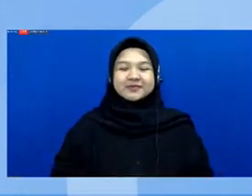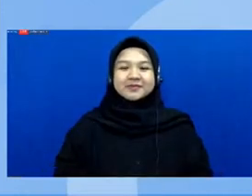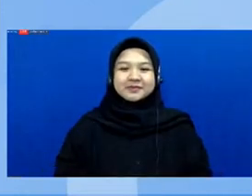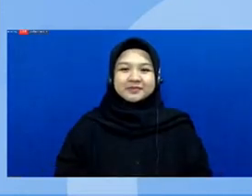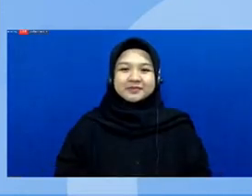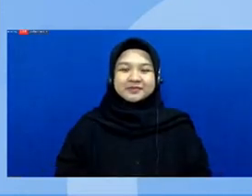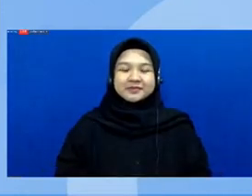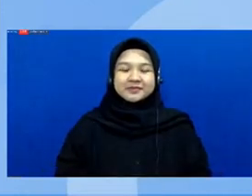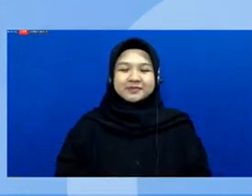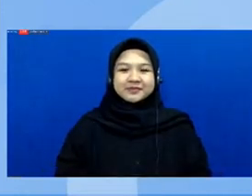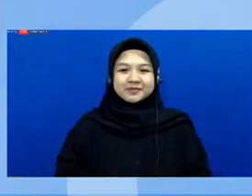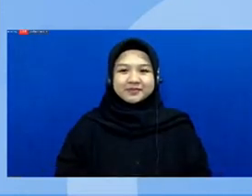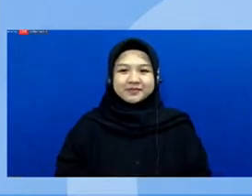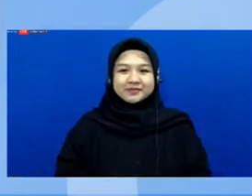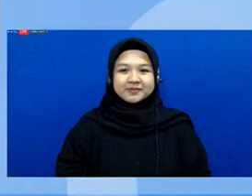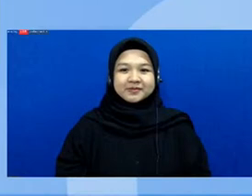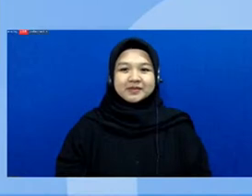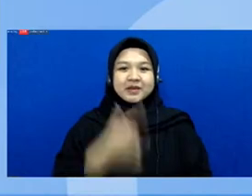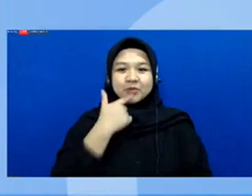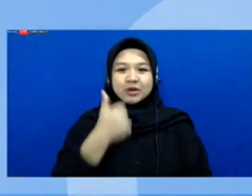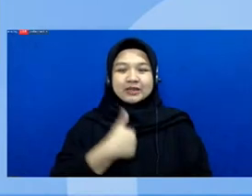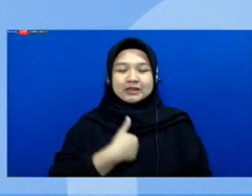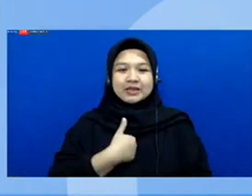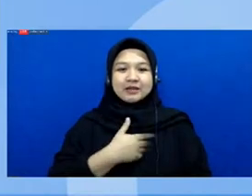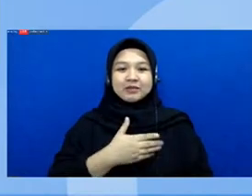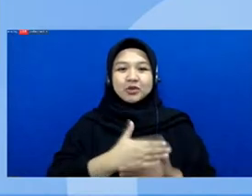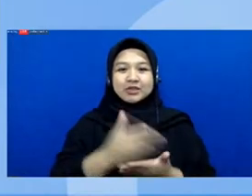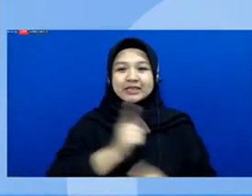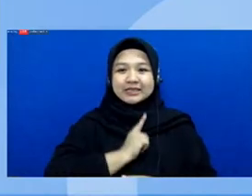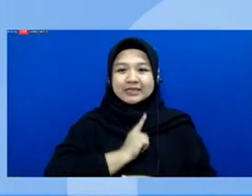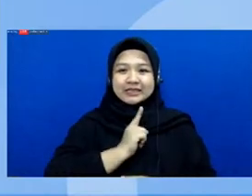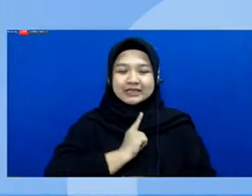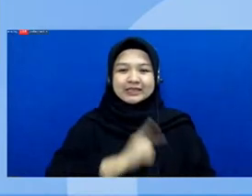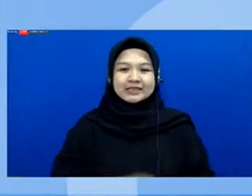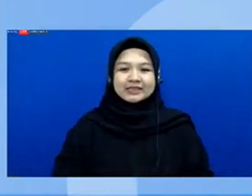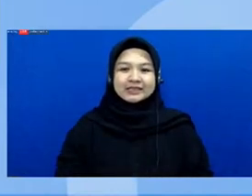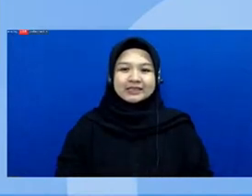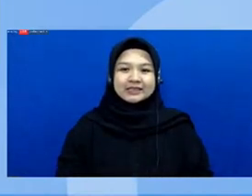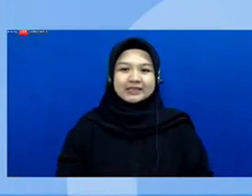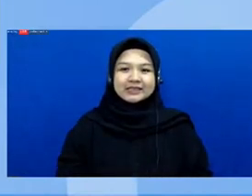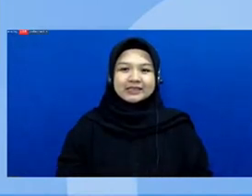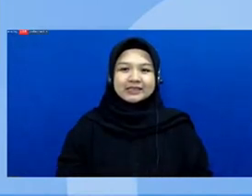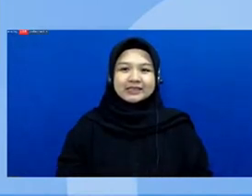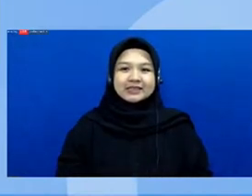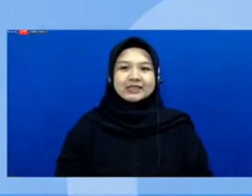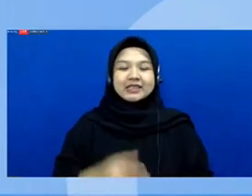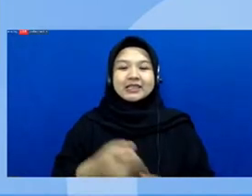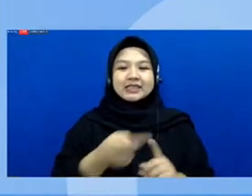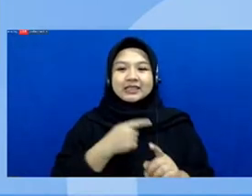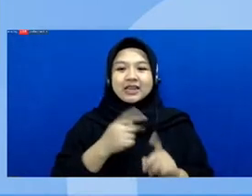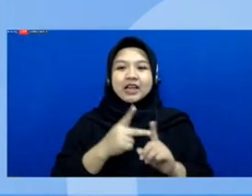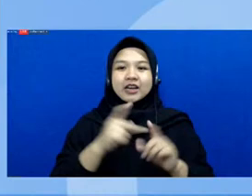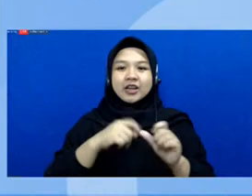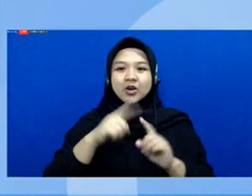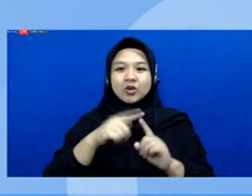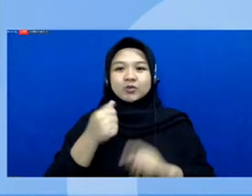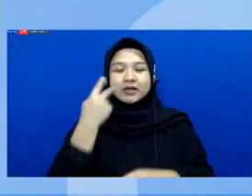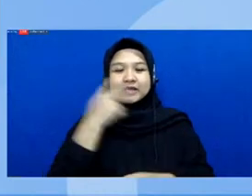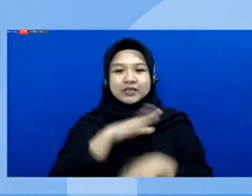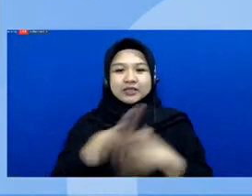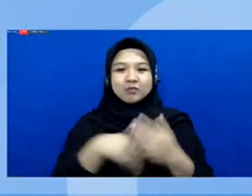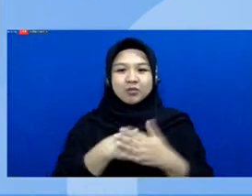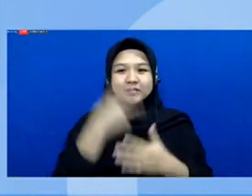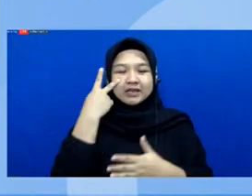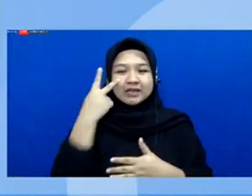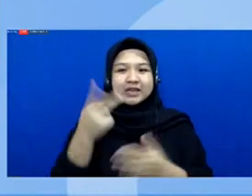share screen sendiri. Ini masih dikunci nih, masih disable. Share screen-nya dari host Prof supaya bisa dilihat semua tayangannya